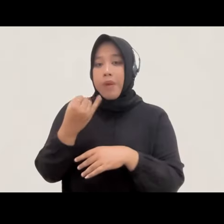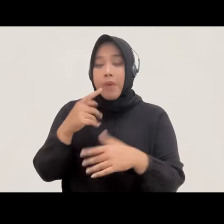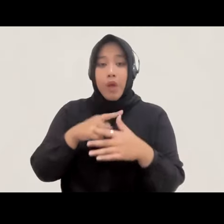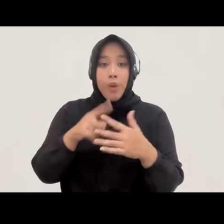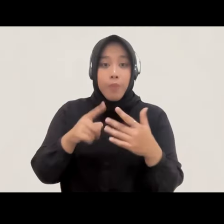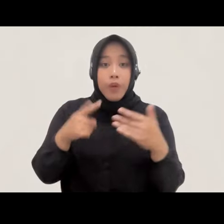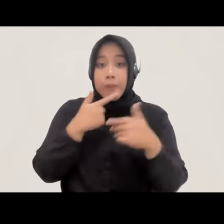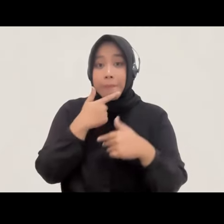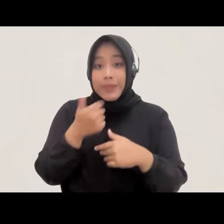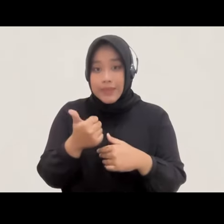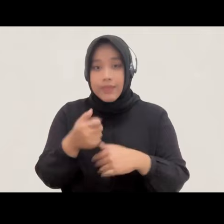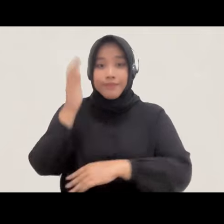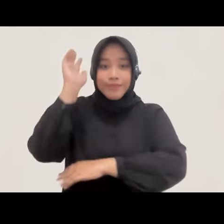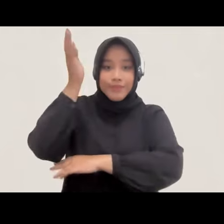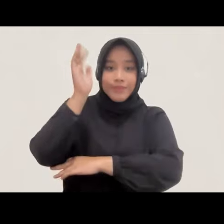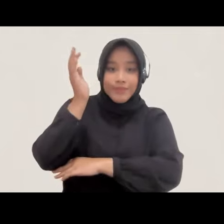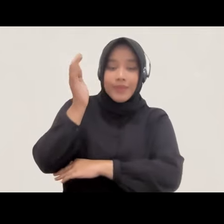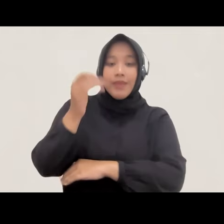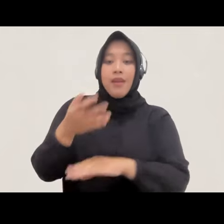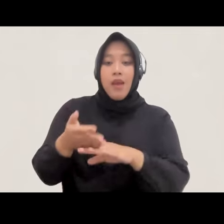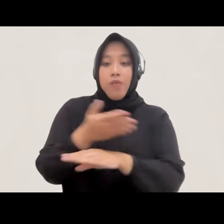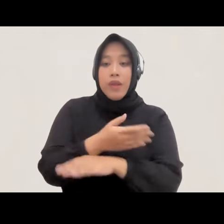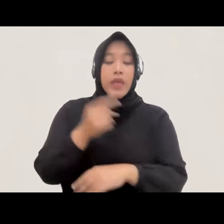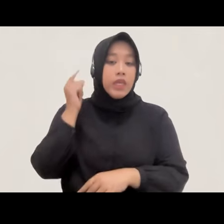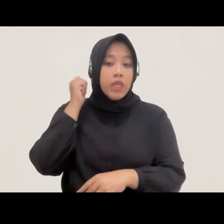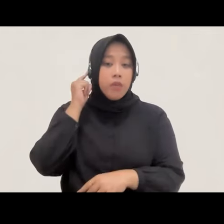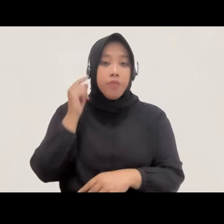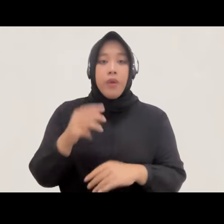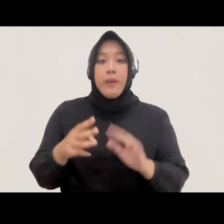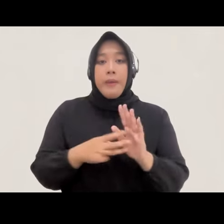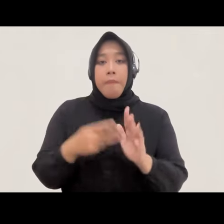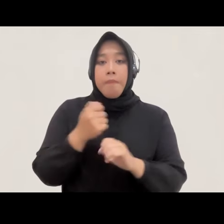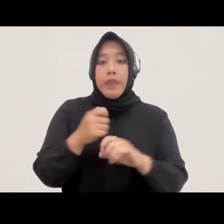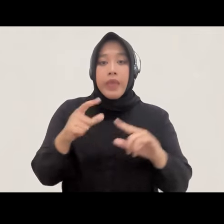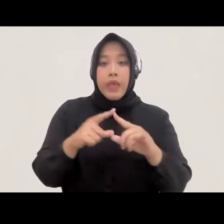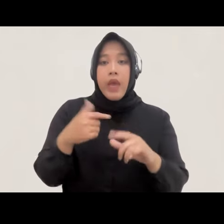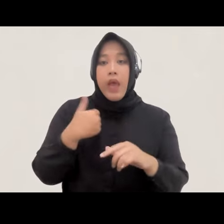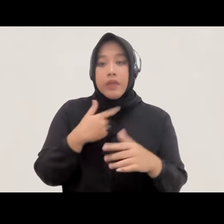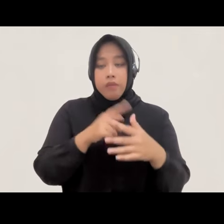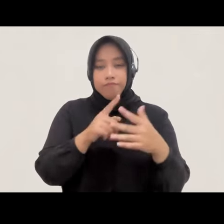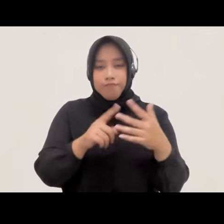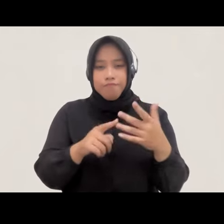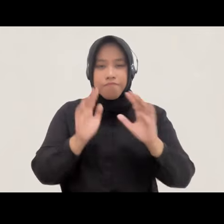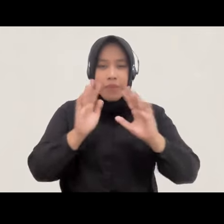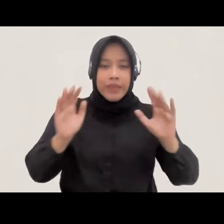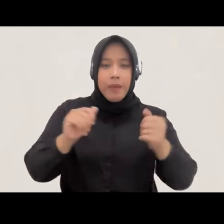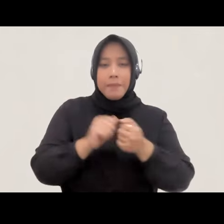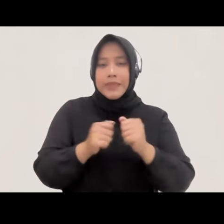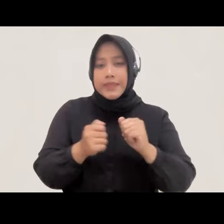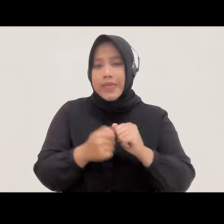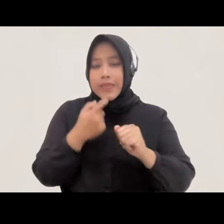dapatkan dari paparannya Bu Milda tadi Bu Milda mengangkat ada berbagai ada banyak sebetulnya permasalahan dalam